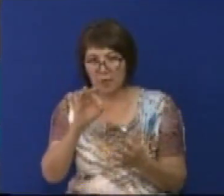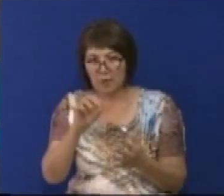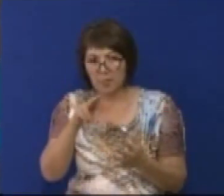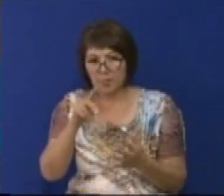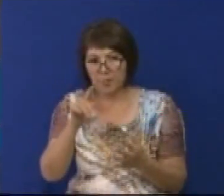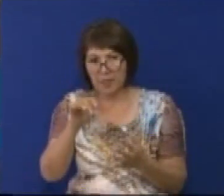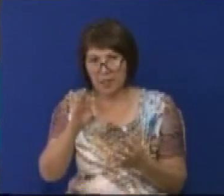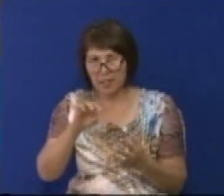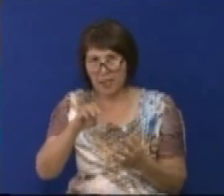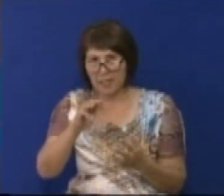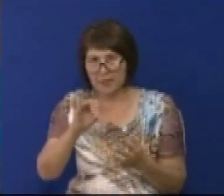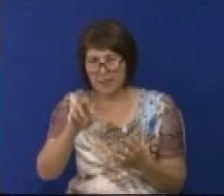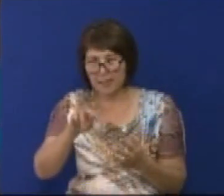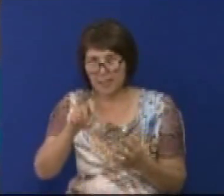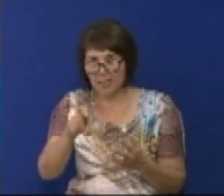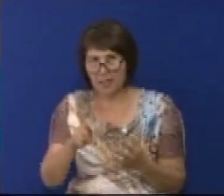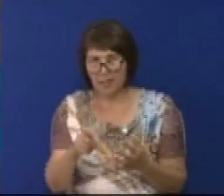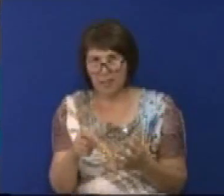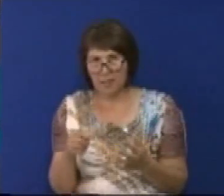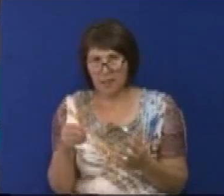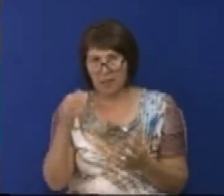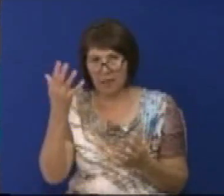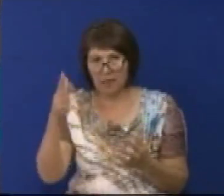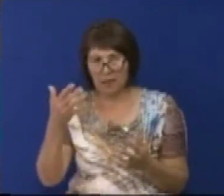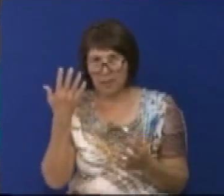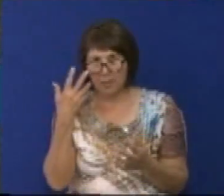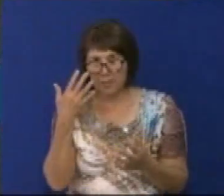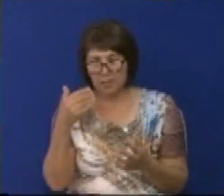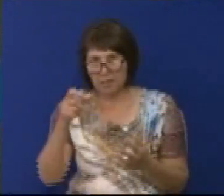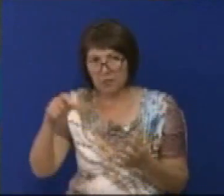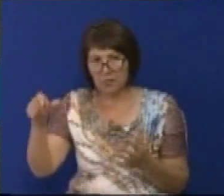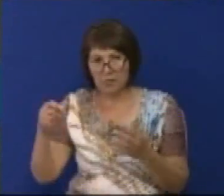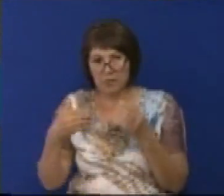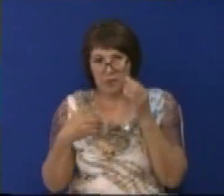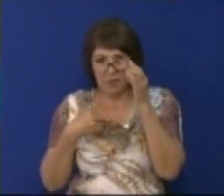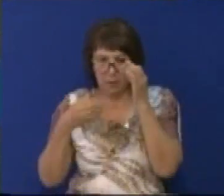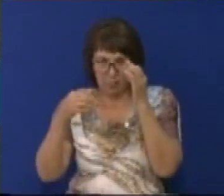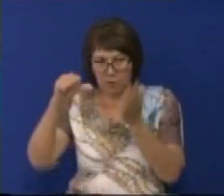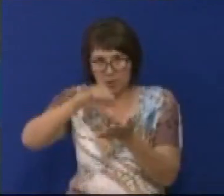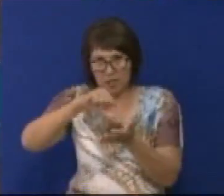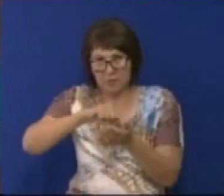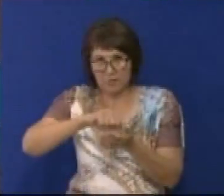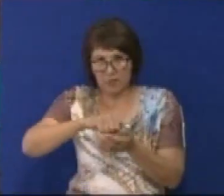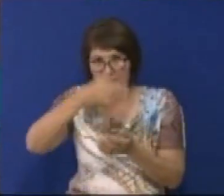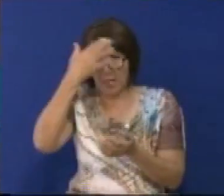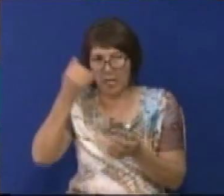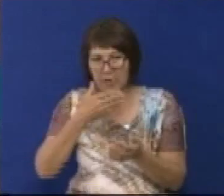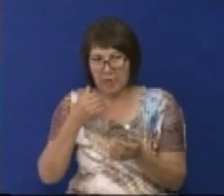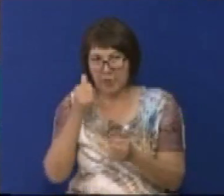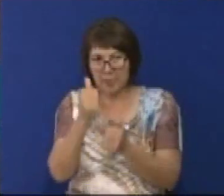қызықтырды. Адамдардың өз жазғы демалыстарын факелдік эстафетаға арнайтындары маған ұнады.